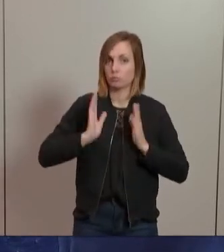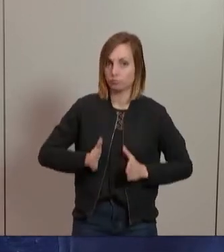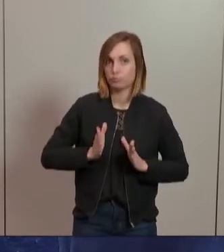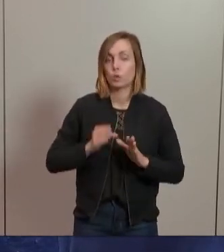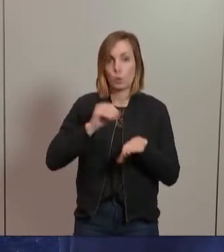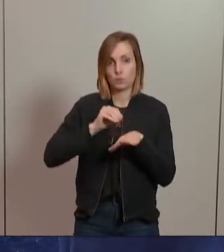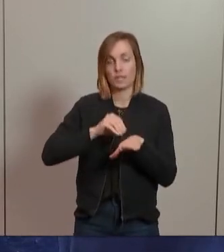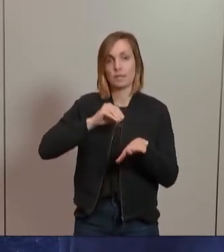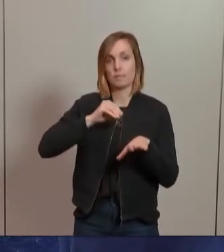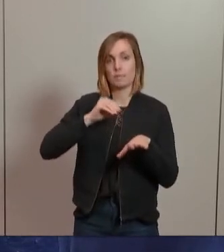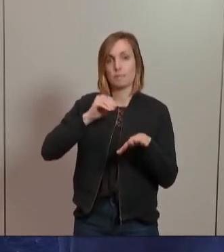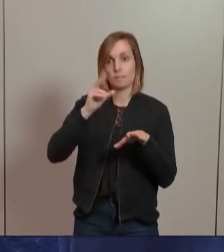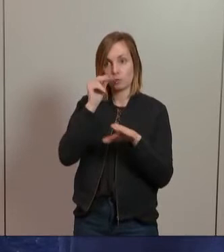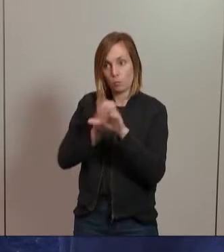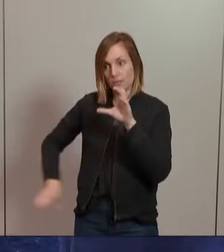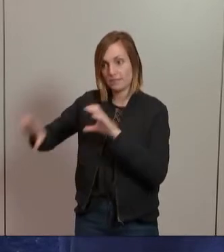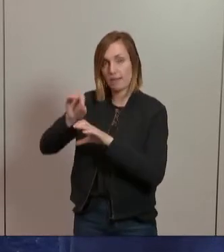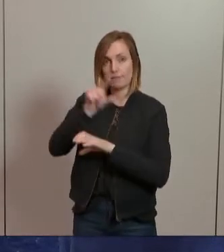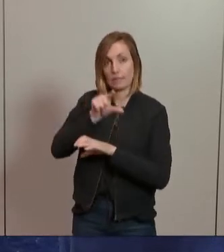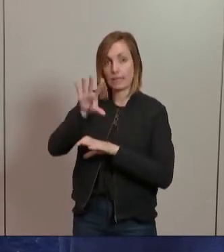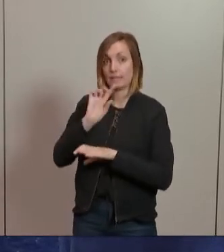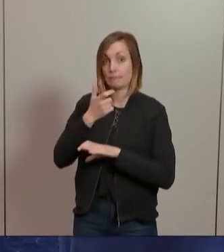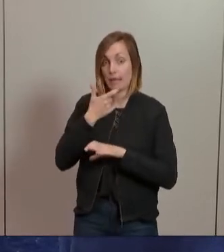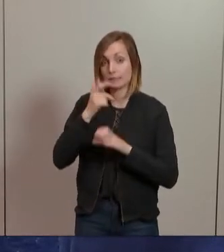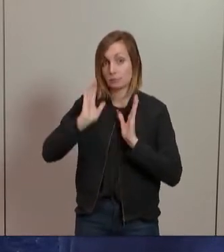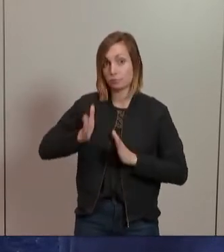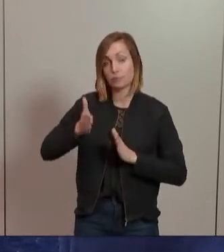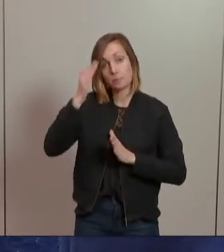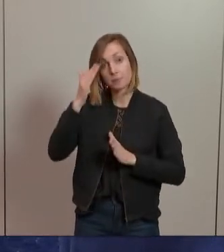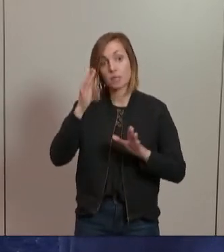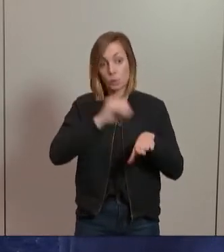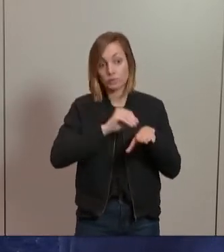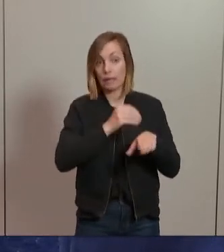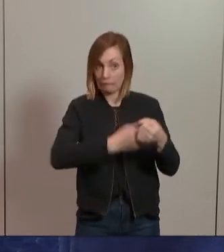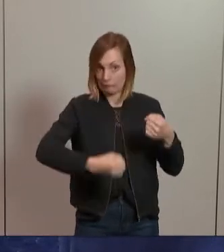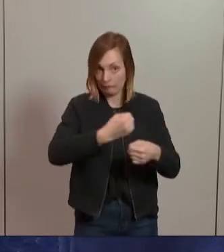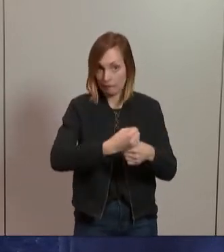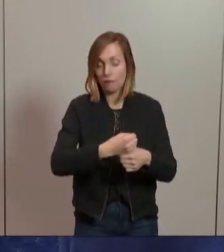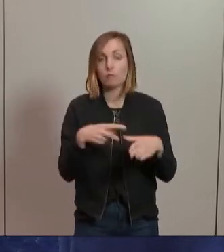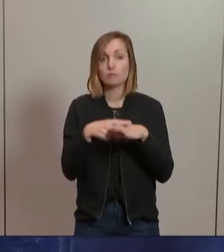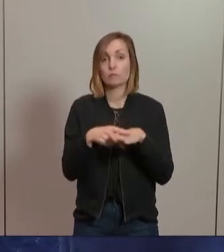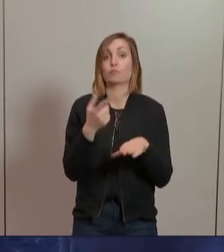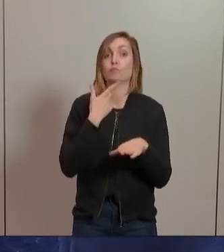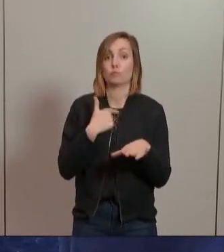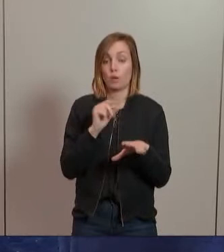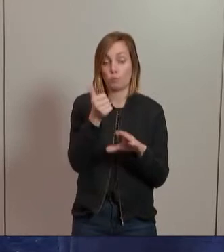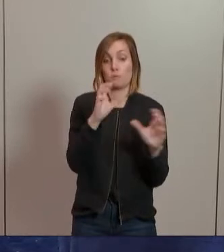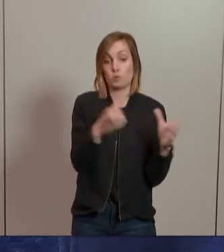métropolitain délibérera le 24 mars pour la création de ce conseil. Début juin seront définis les premiers groupes de